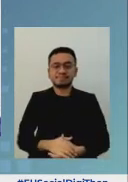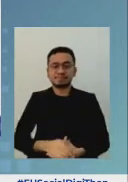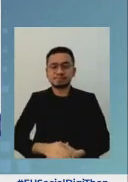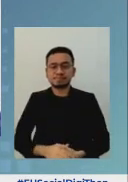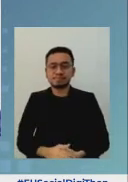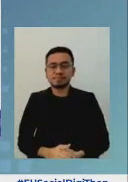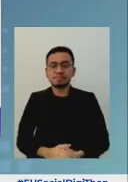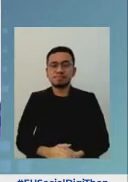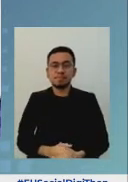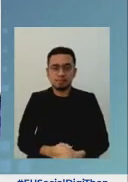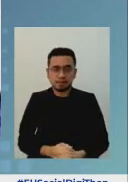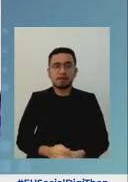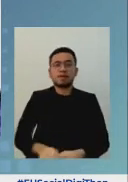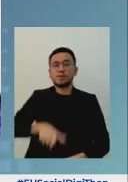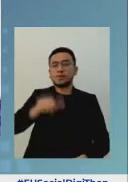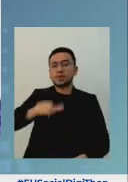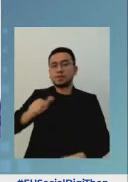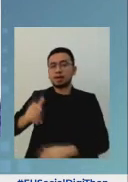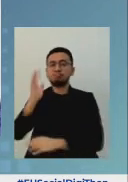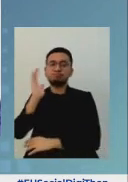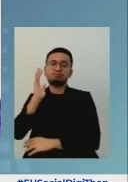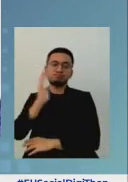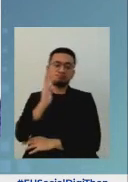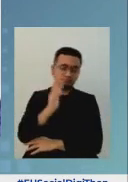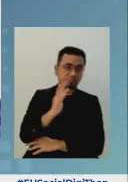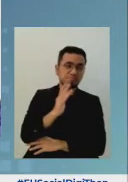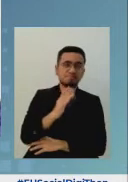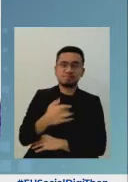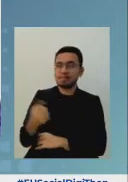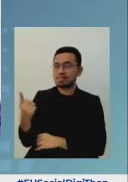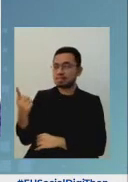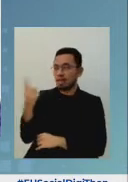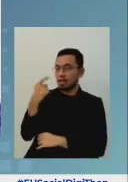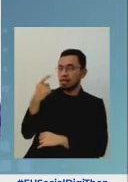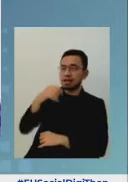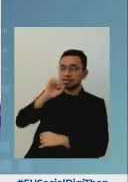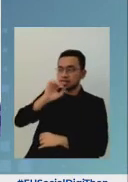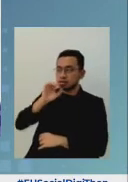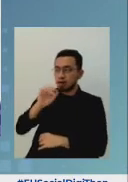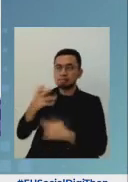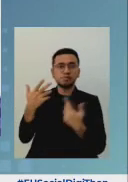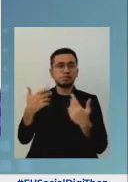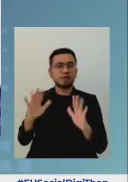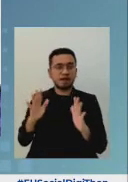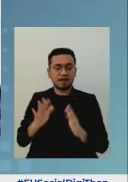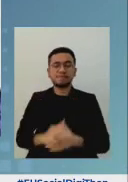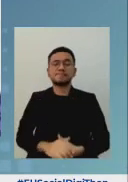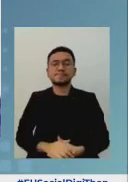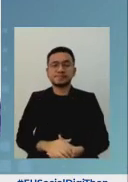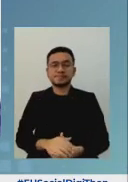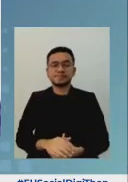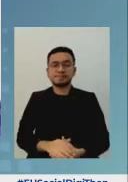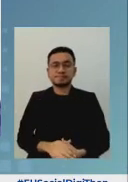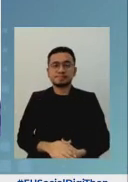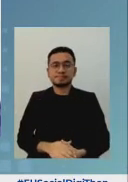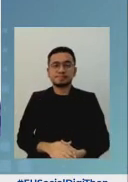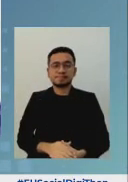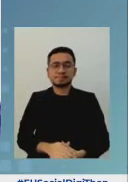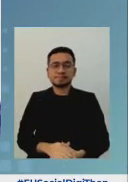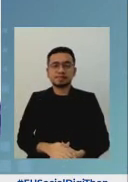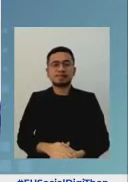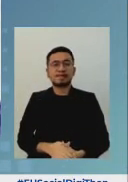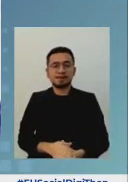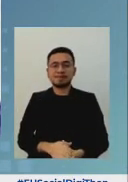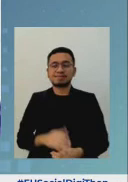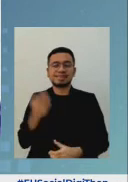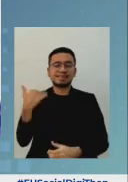semua pembicara kita sudah menjawab semua pertanyaan-pertanyaan dari seluruh peserta yang bertanya hari ini, dan materinya juga